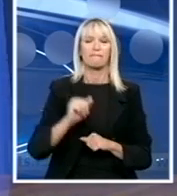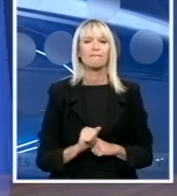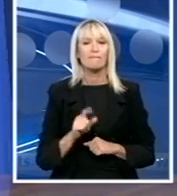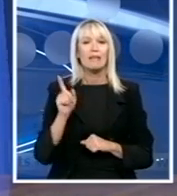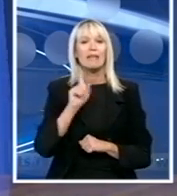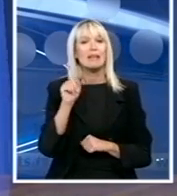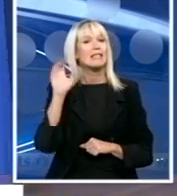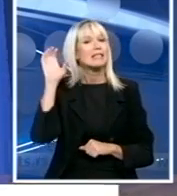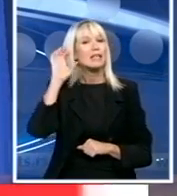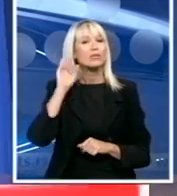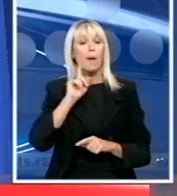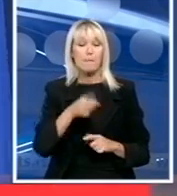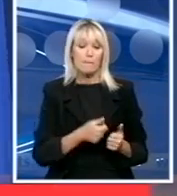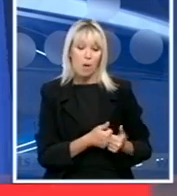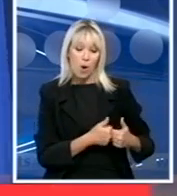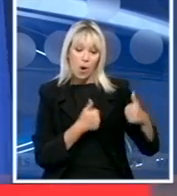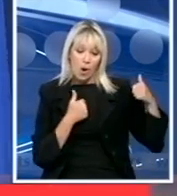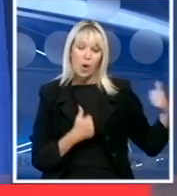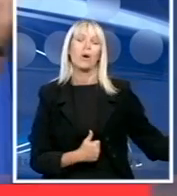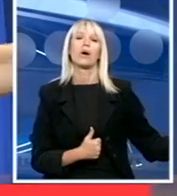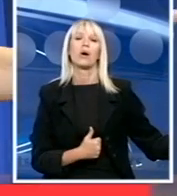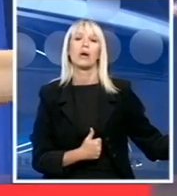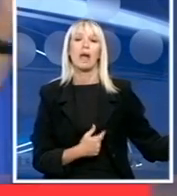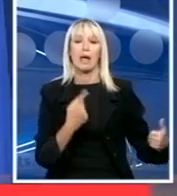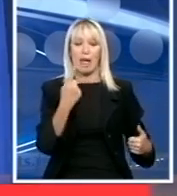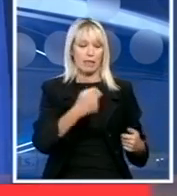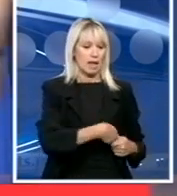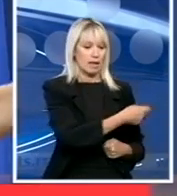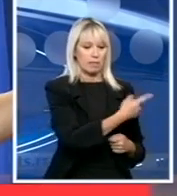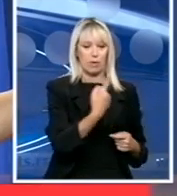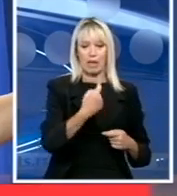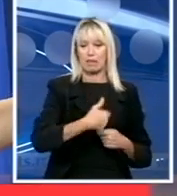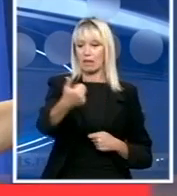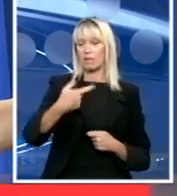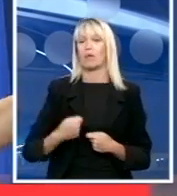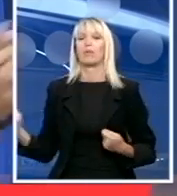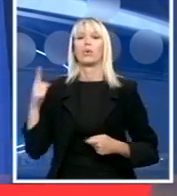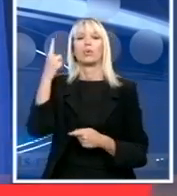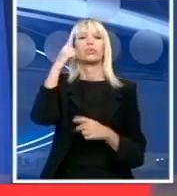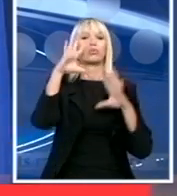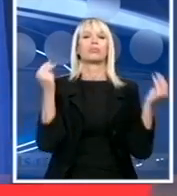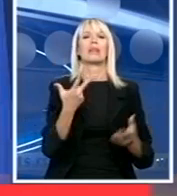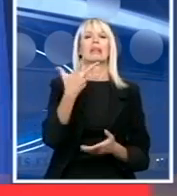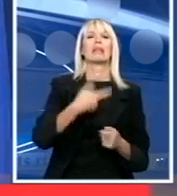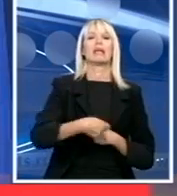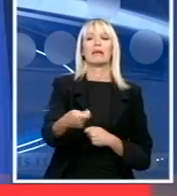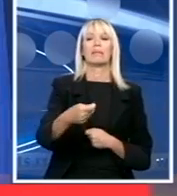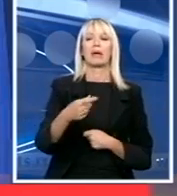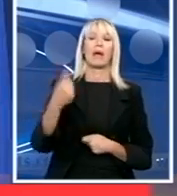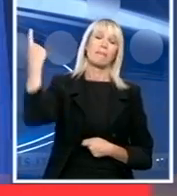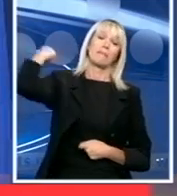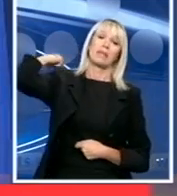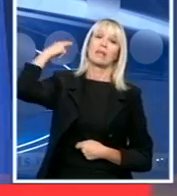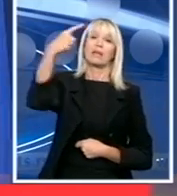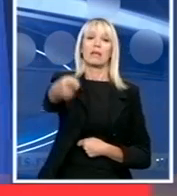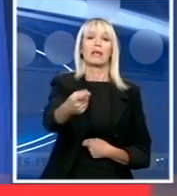razmak 1,5 metara. Vi stavite metar i po tamo, to je 3 metra. Kada gledate metar i po